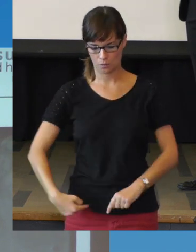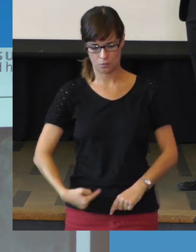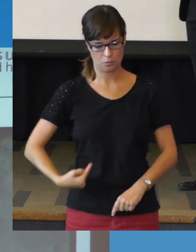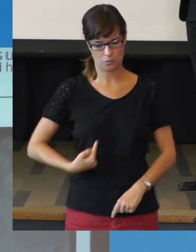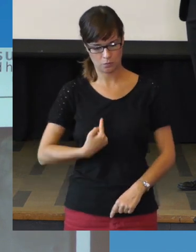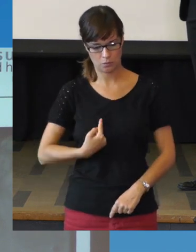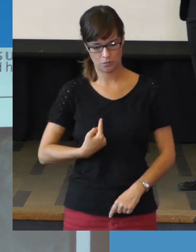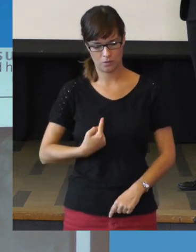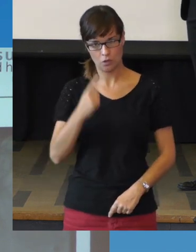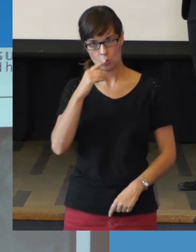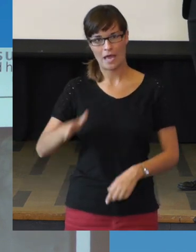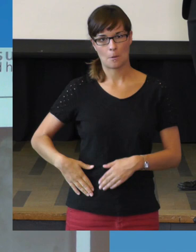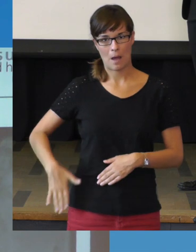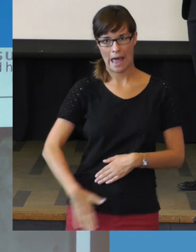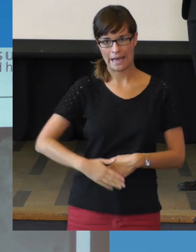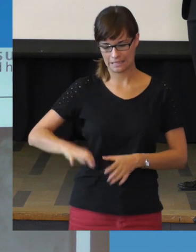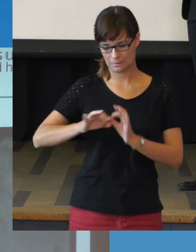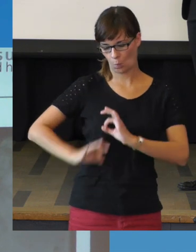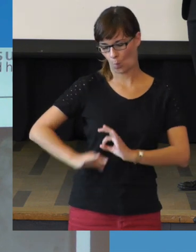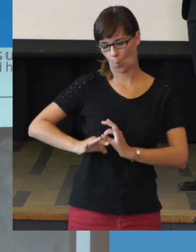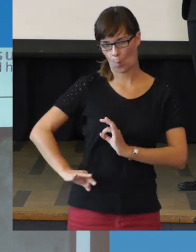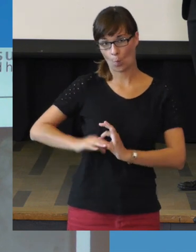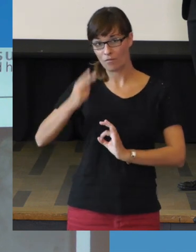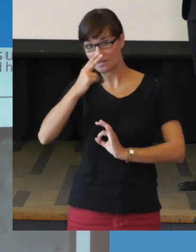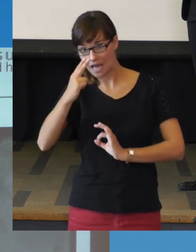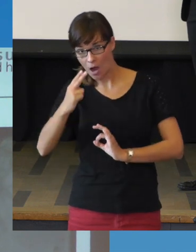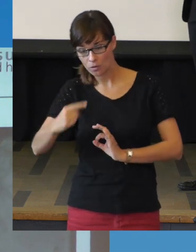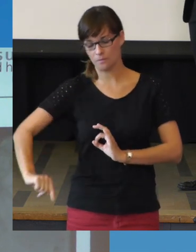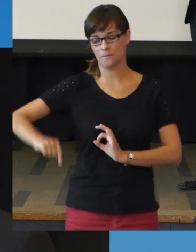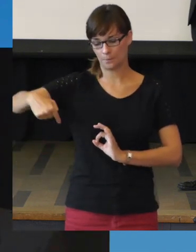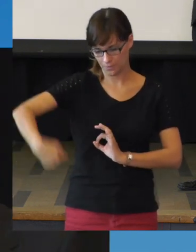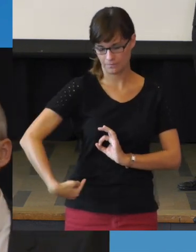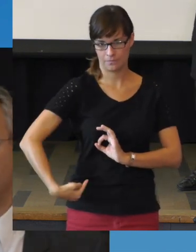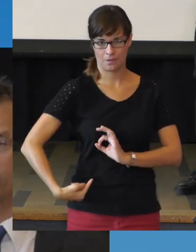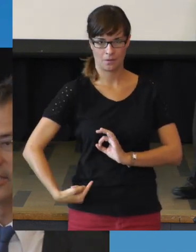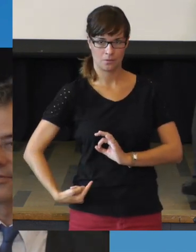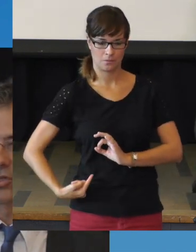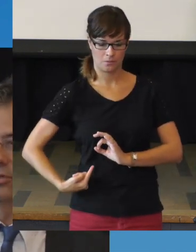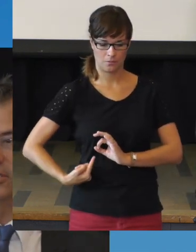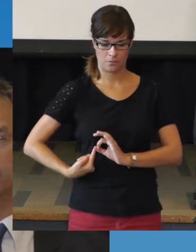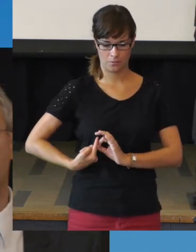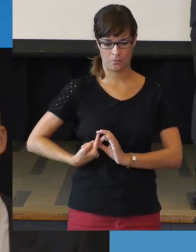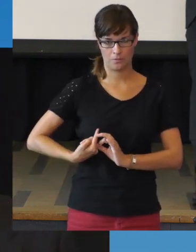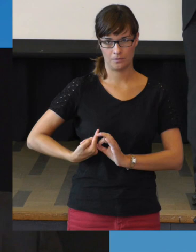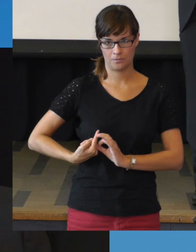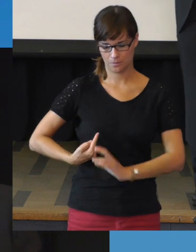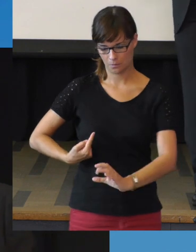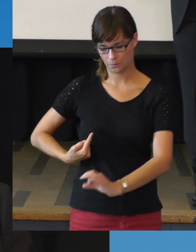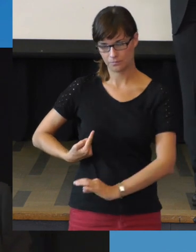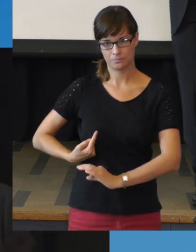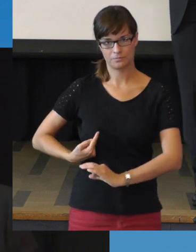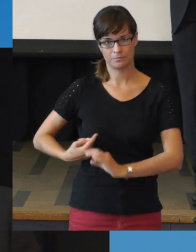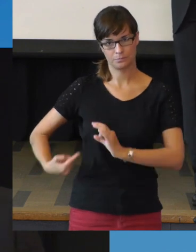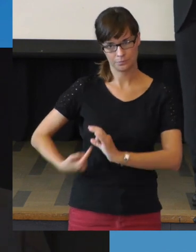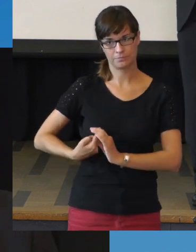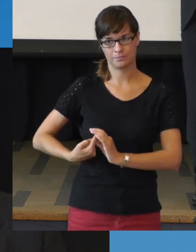hier unten die Beingefäße dar. Nachdem wir die Beingefäße dargestellt haben, setzen wir da ein sogenanntes Verschlusssystem ein, damit wir